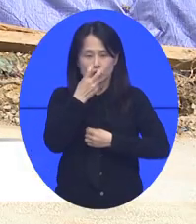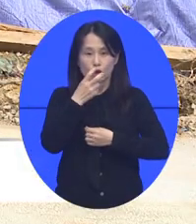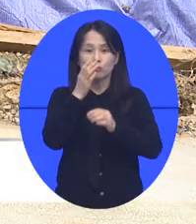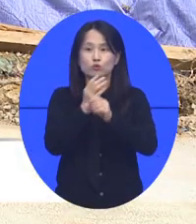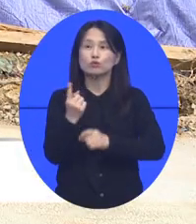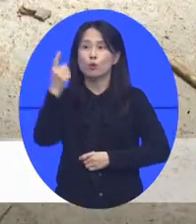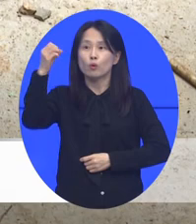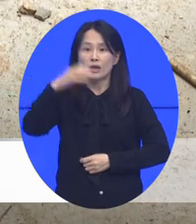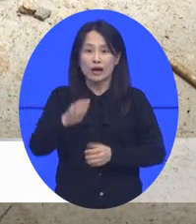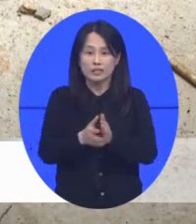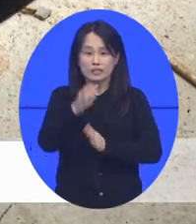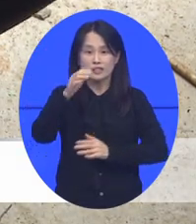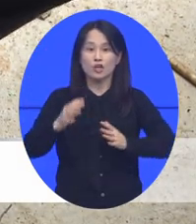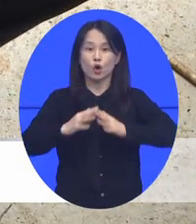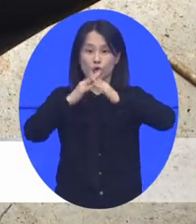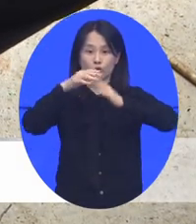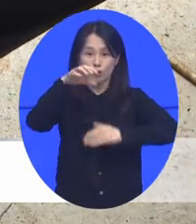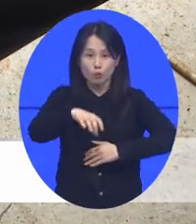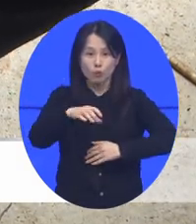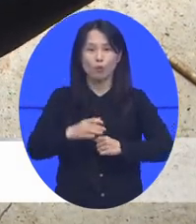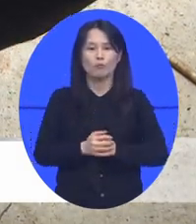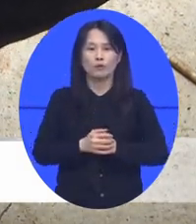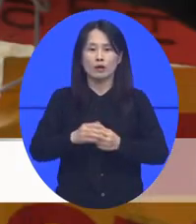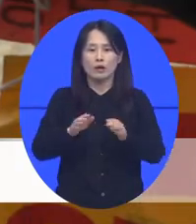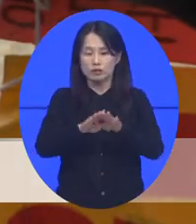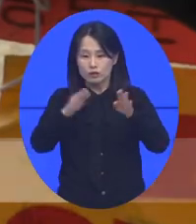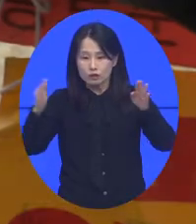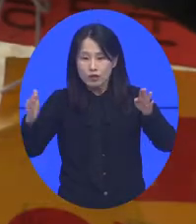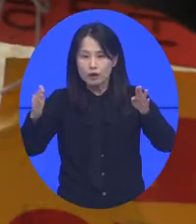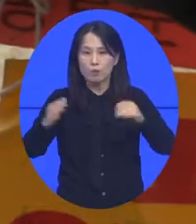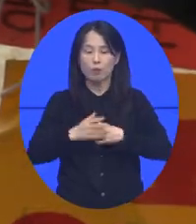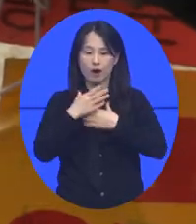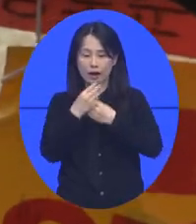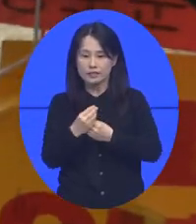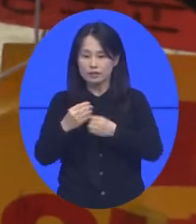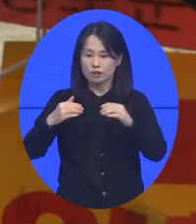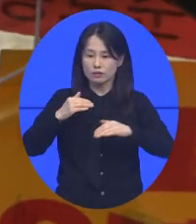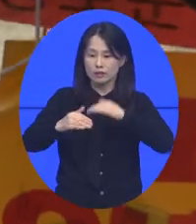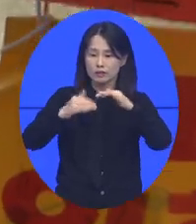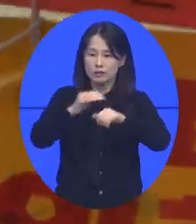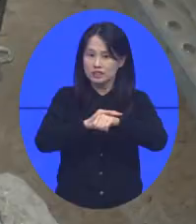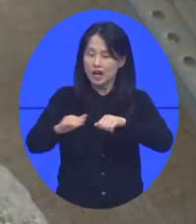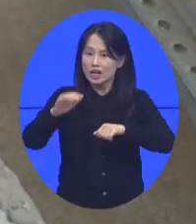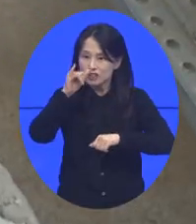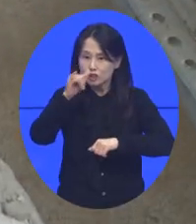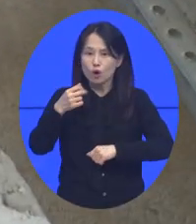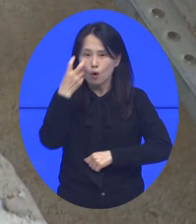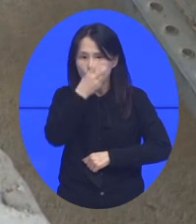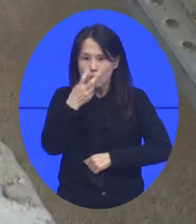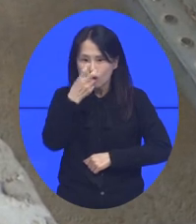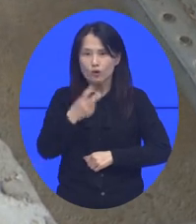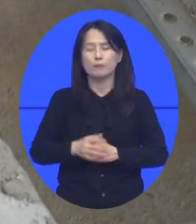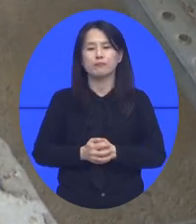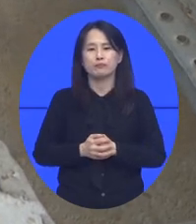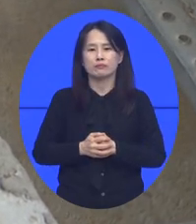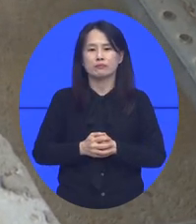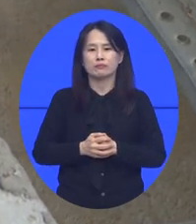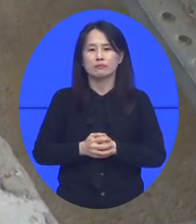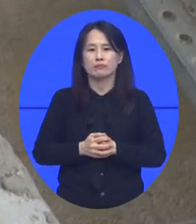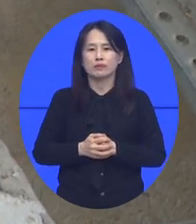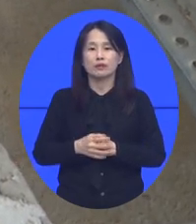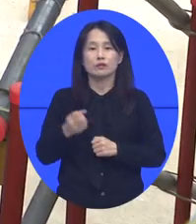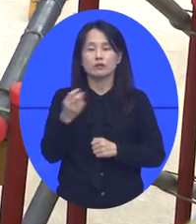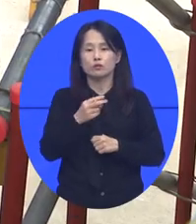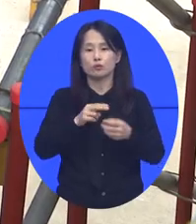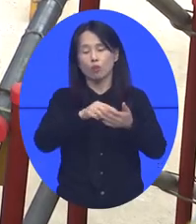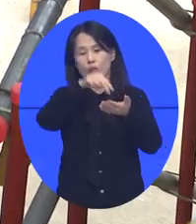한창인 고양시의 한 건설 현장. 개구부 덮개와 안전난간이 잘 설치되어 있는지 살핍니다. 비계 점검도 빼놓을 수